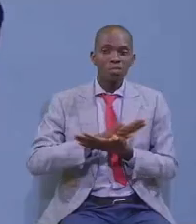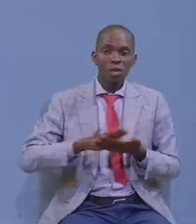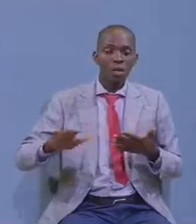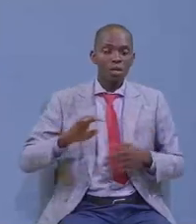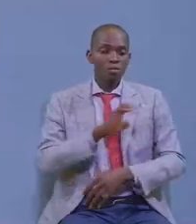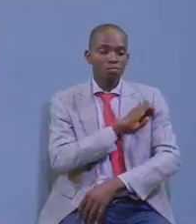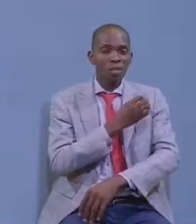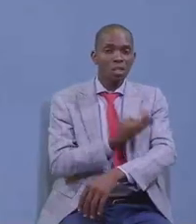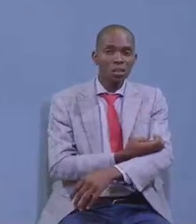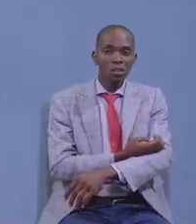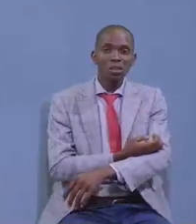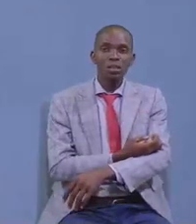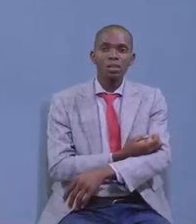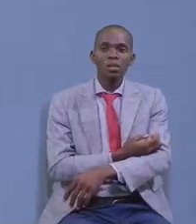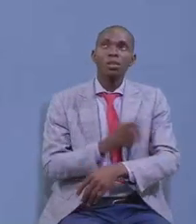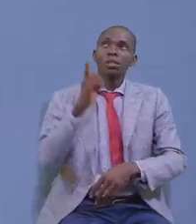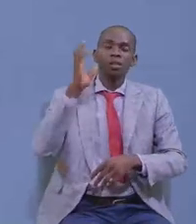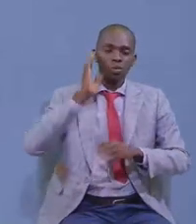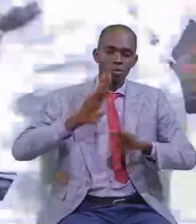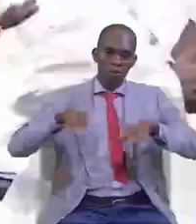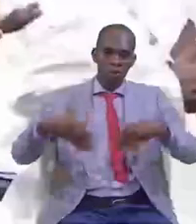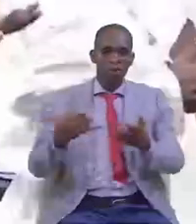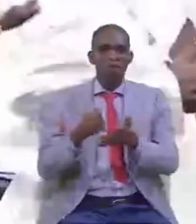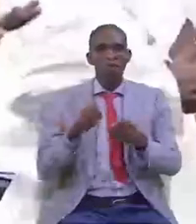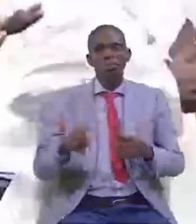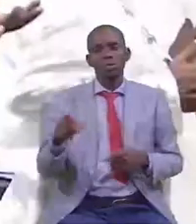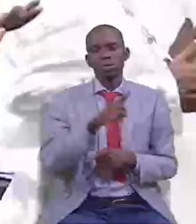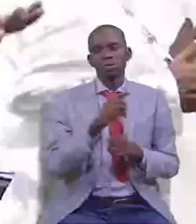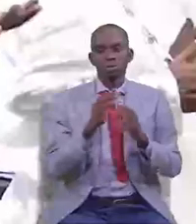Veux-tu l'énergie divine, il va te la donner.